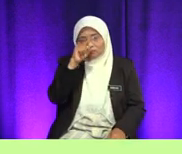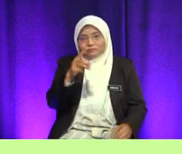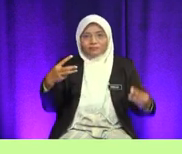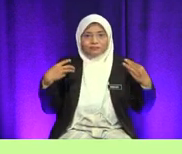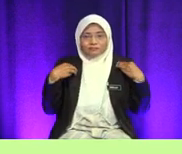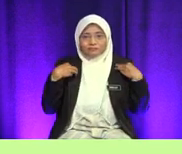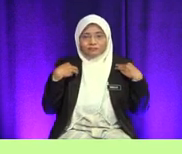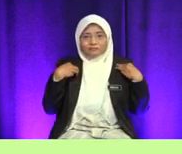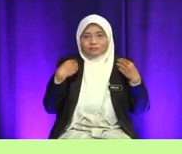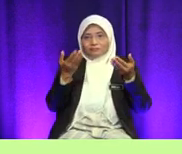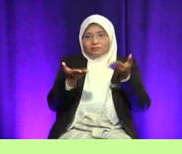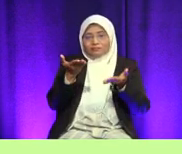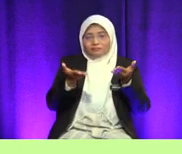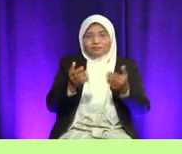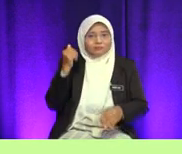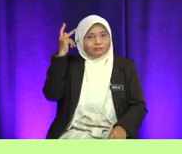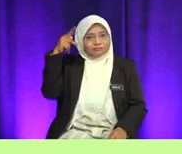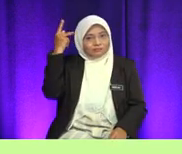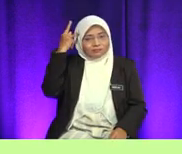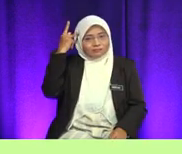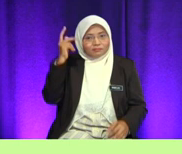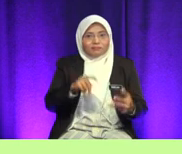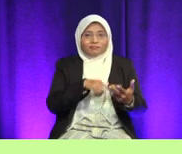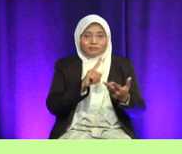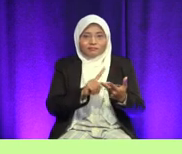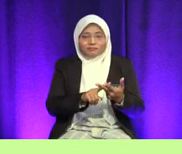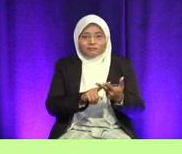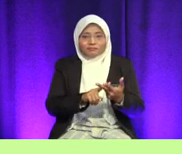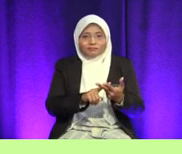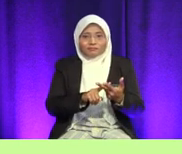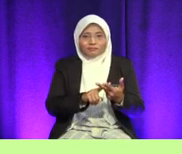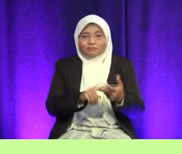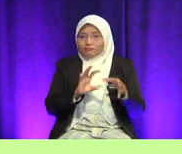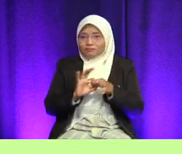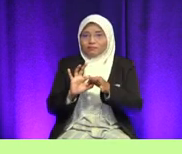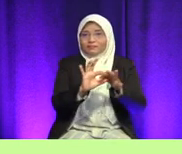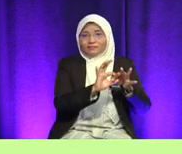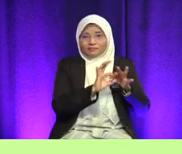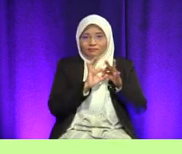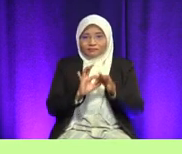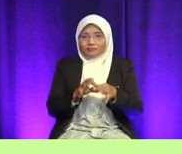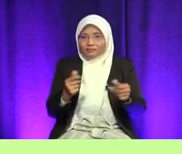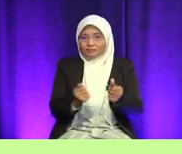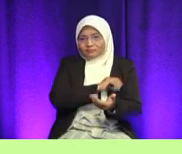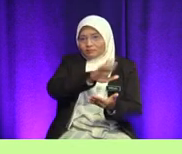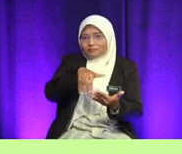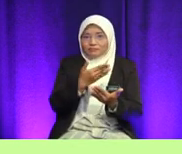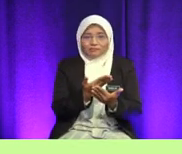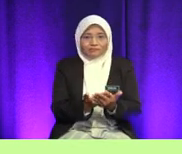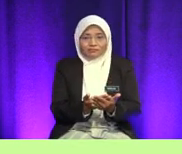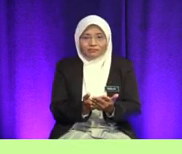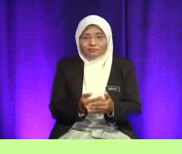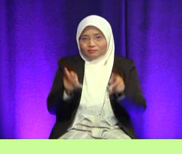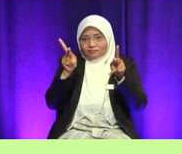politik rakyat perlu memupuk kerjasama dengan semua kaum dan Bersatu padu supaya agihan Kekayaan